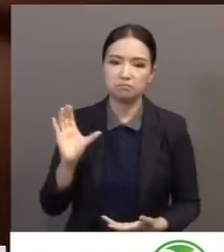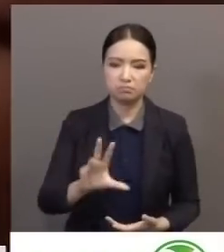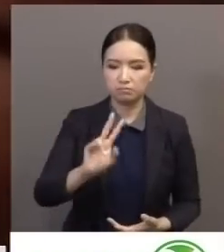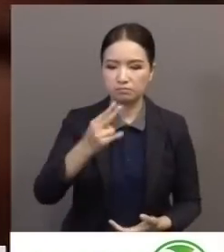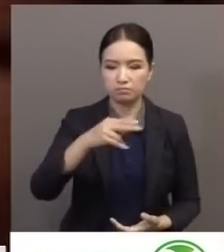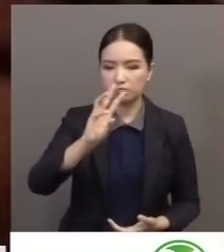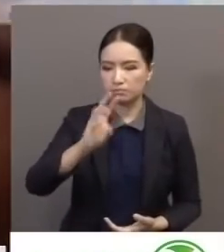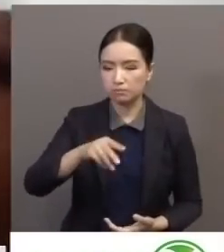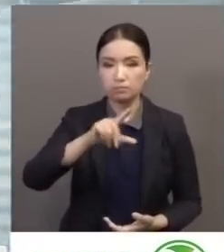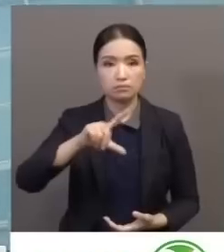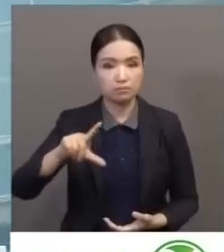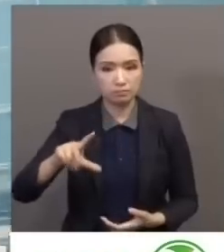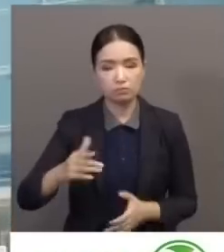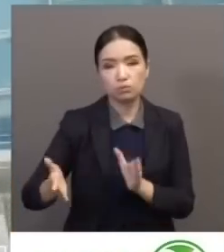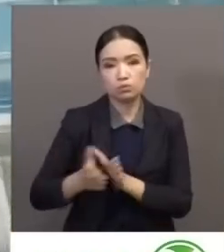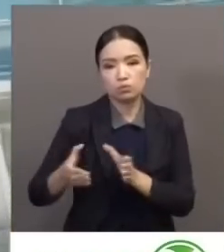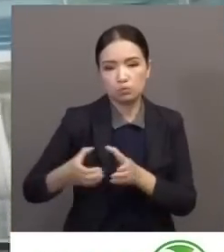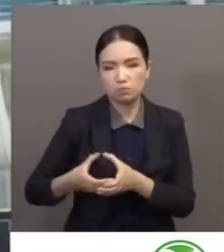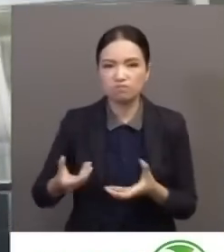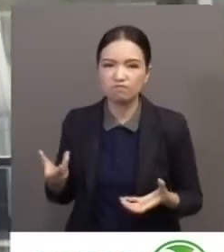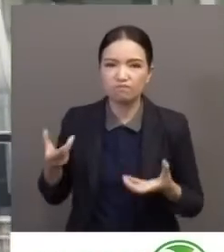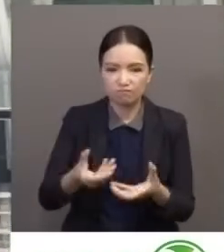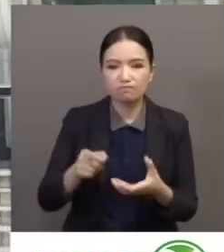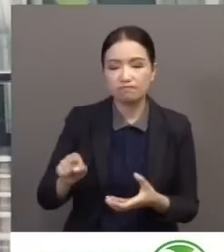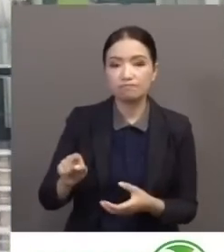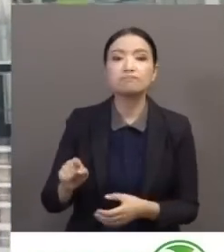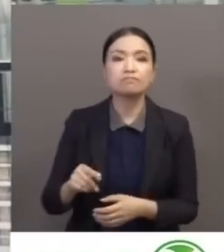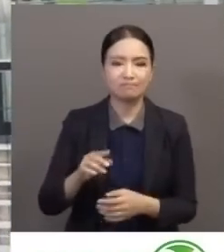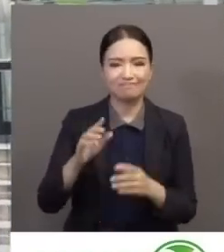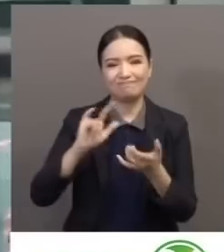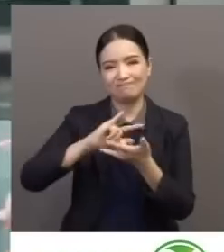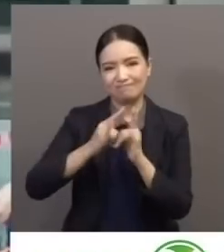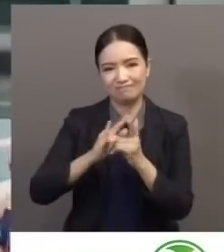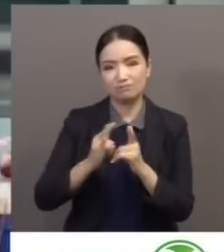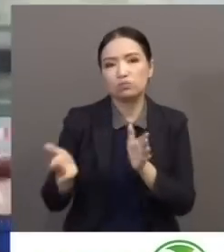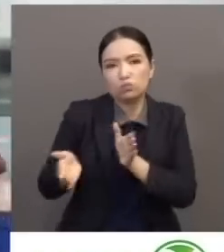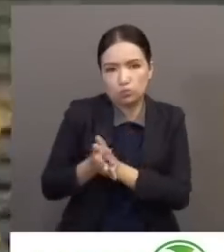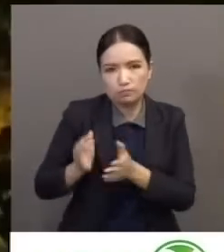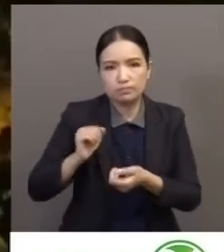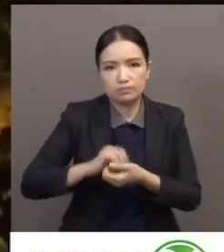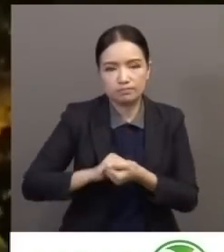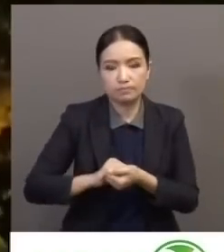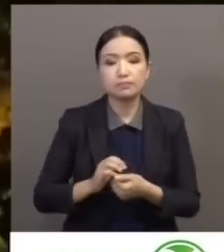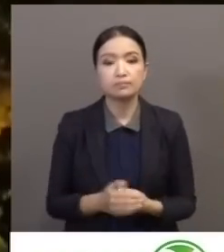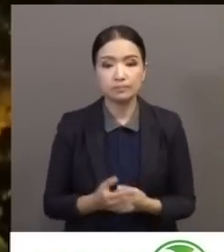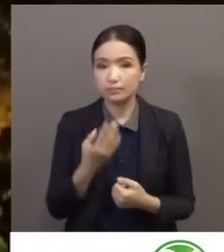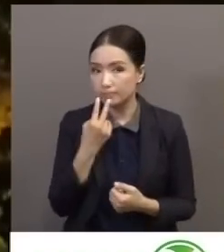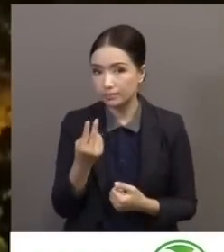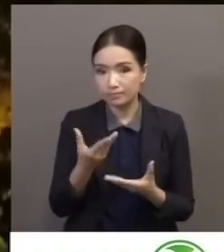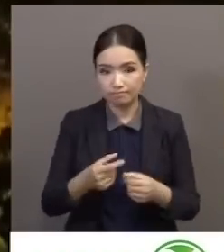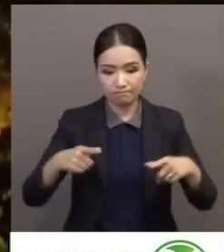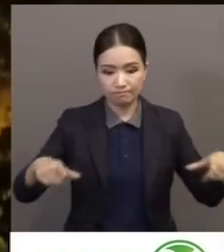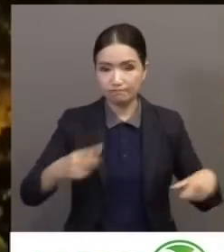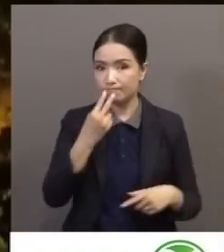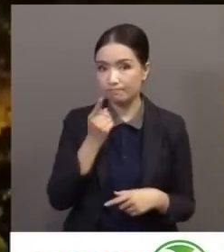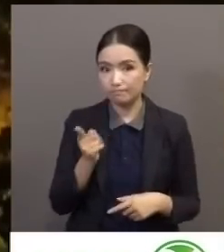ล้านบาทร่วมกับกลุ่มทุนยักษ์ใหญ่ค้าปลีกอย่างเซ็นทันค่ะพื้นที่ที่เห็นอยู่ขนาดนี้นะคะคุณ